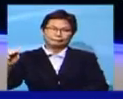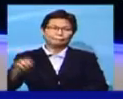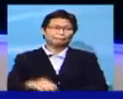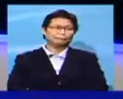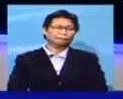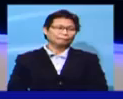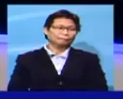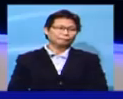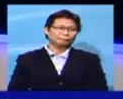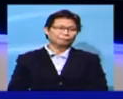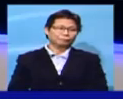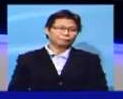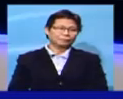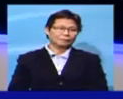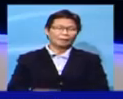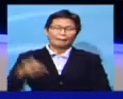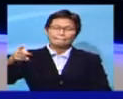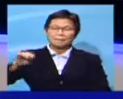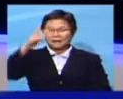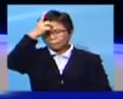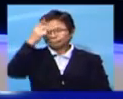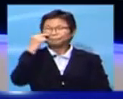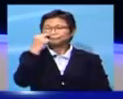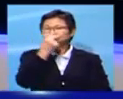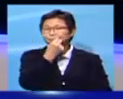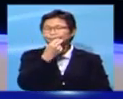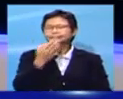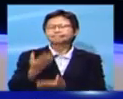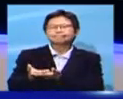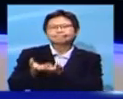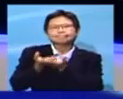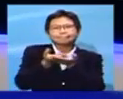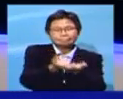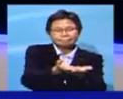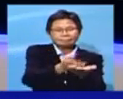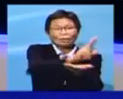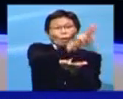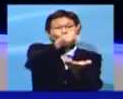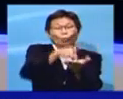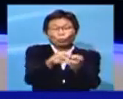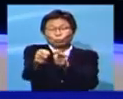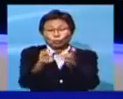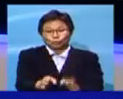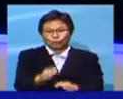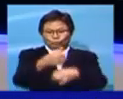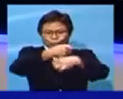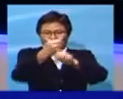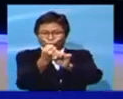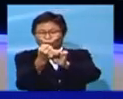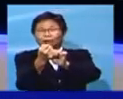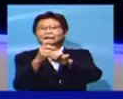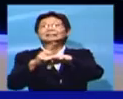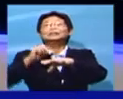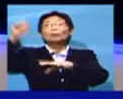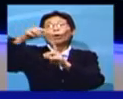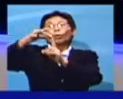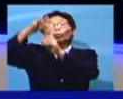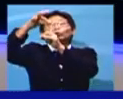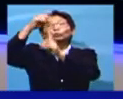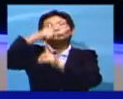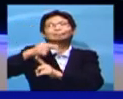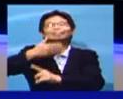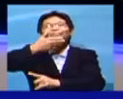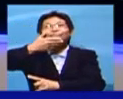ATM Perdana Menteri Datuk Seri Najib Tun Razak mencadangkan sebuah pusat keusahawanan dibina di Sabah khusus untuk